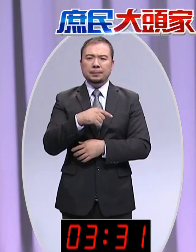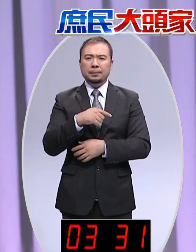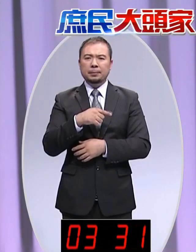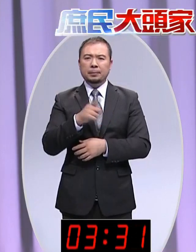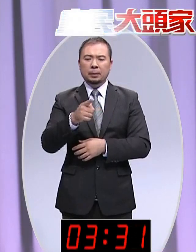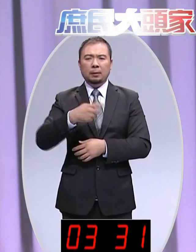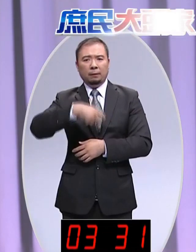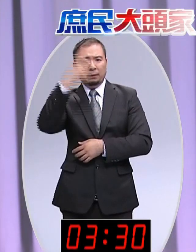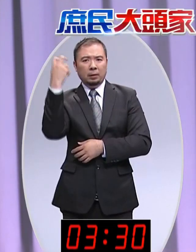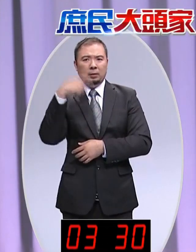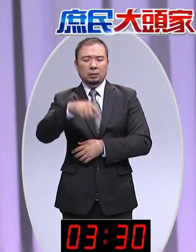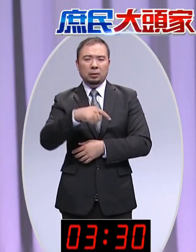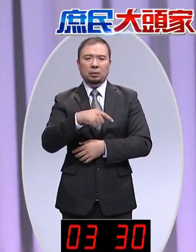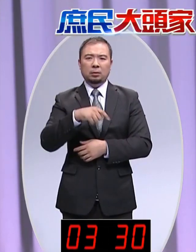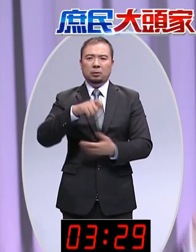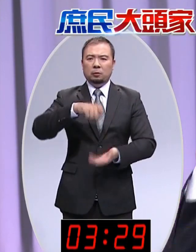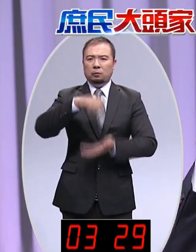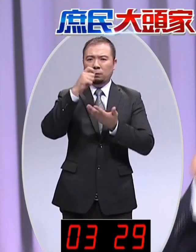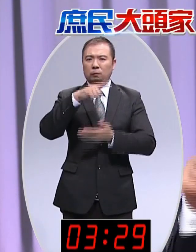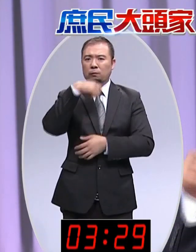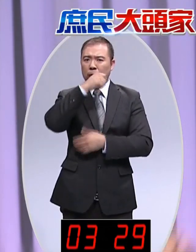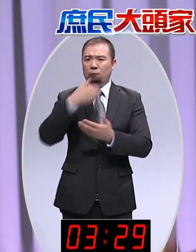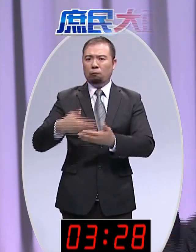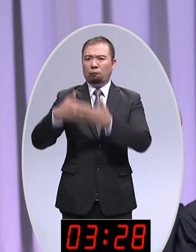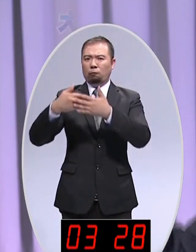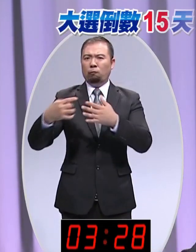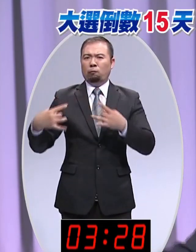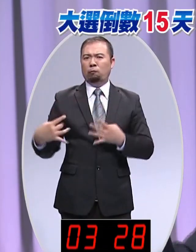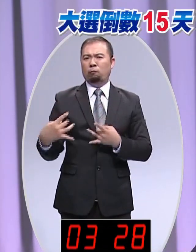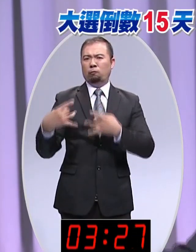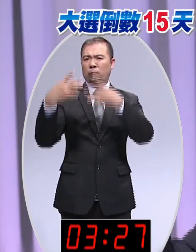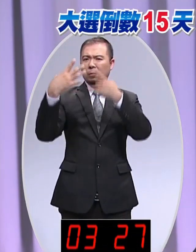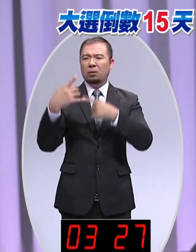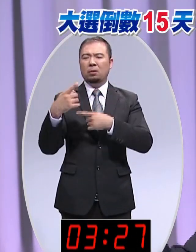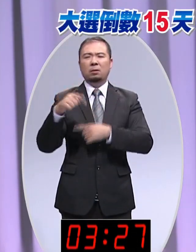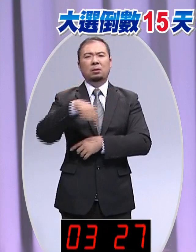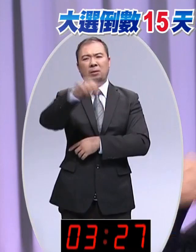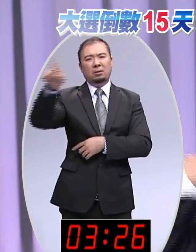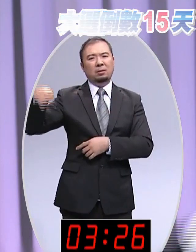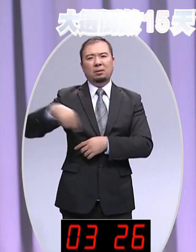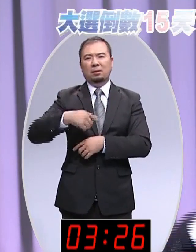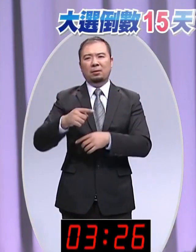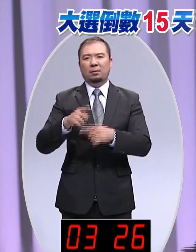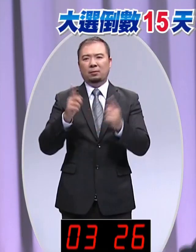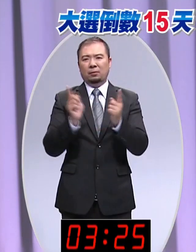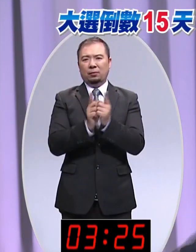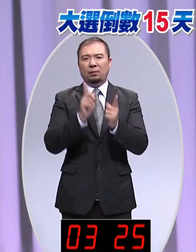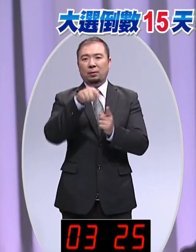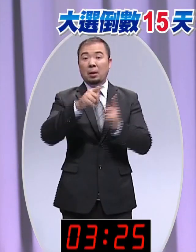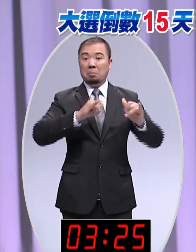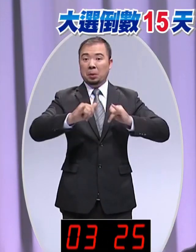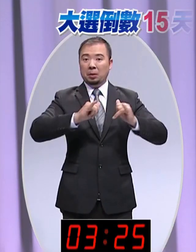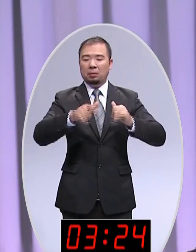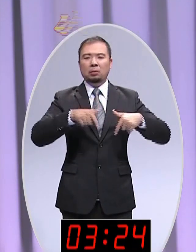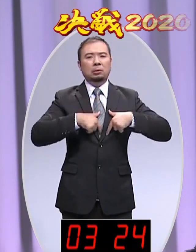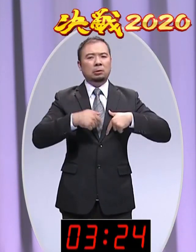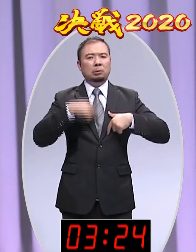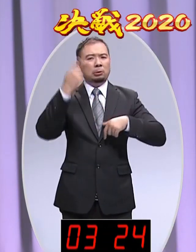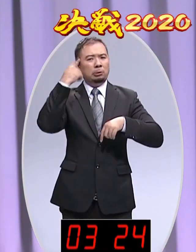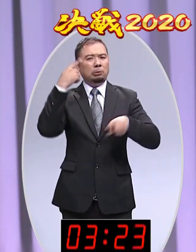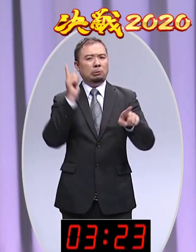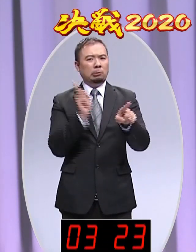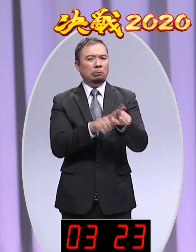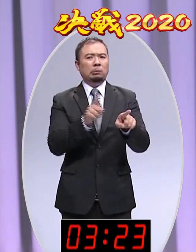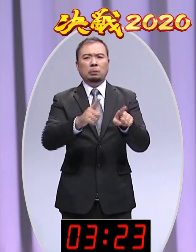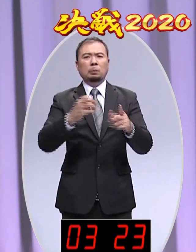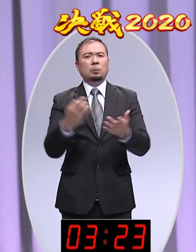浪？坦白讲，你们要接地气，了解台湾人真正心里面在想什